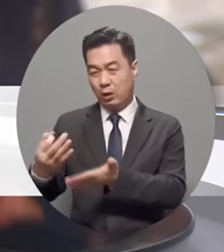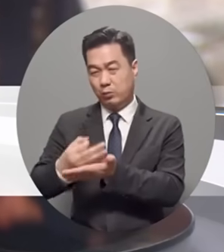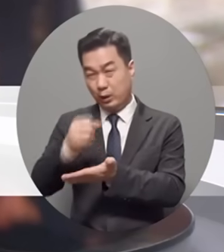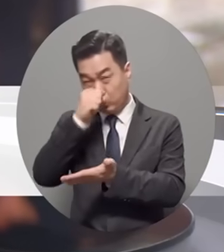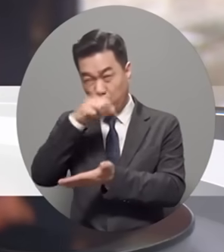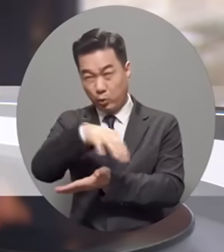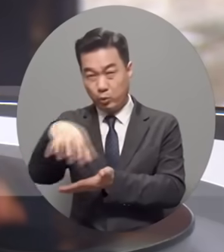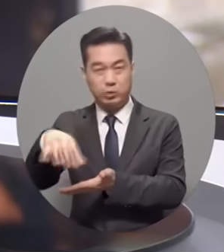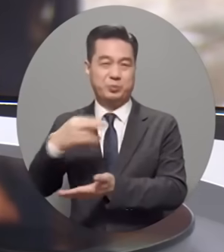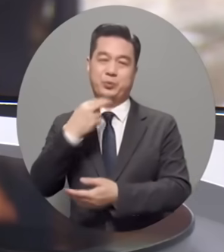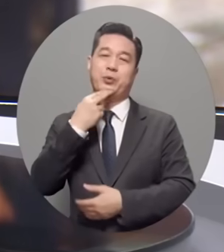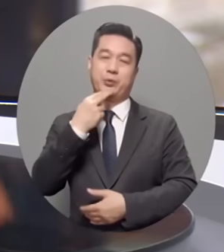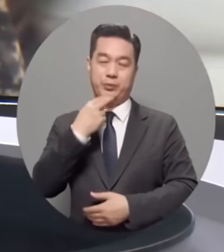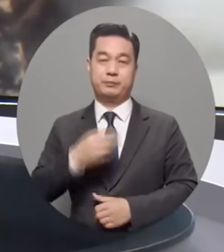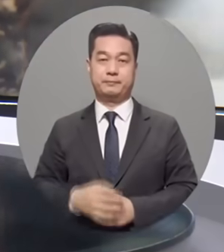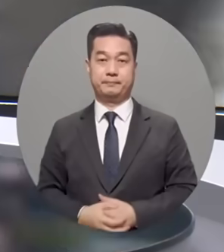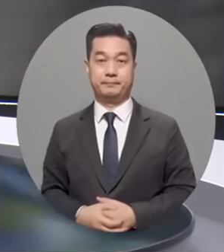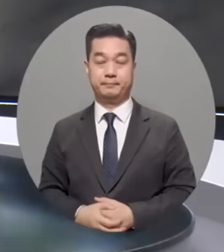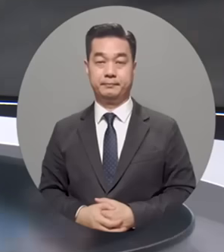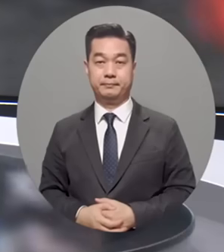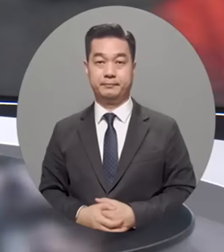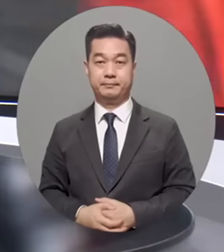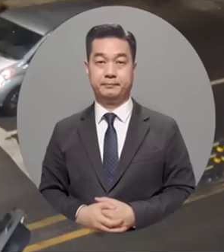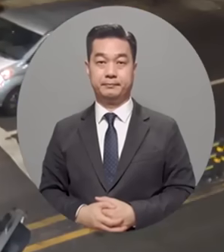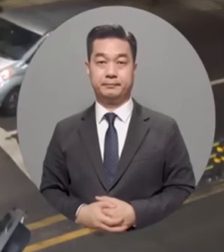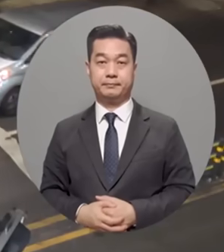현실입니다. 백승우 기자가 취재했습니다.